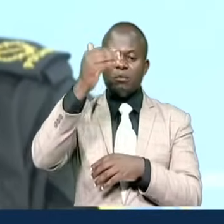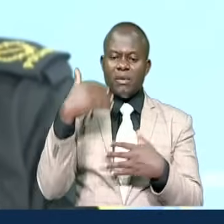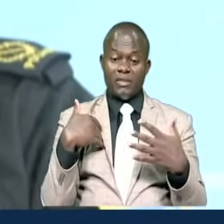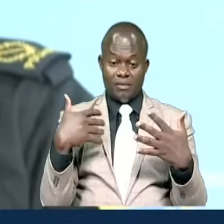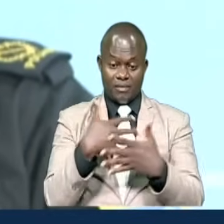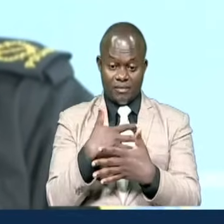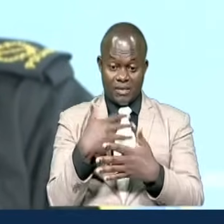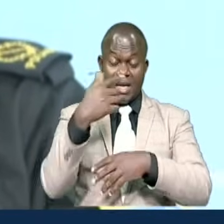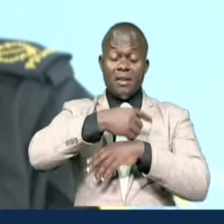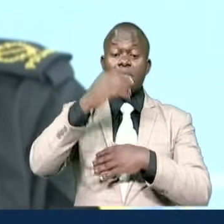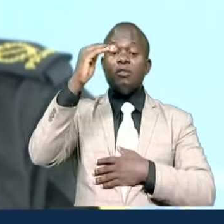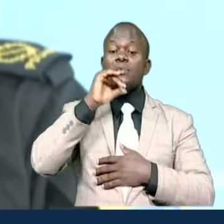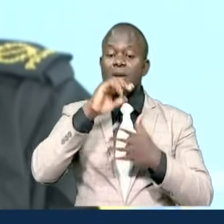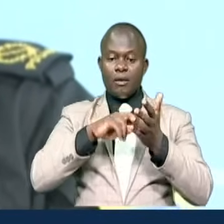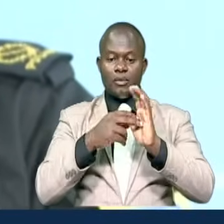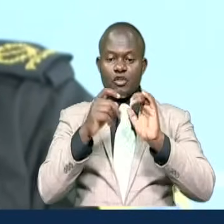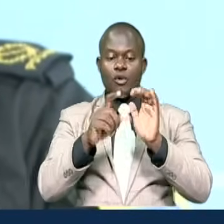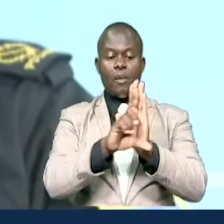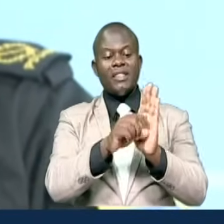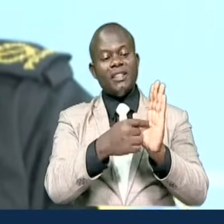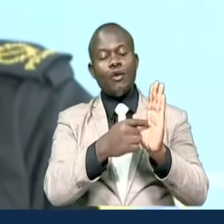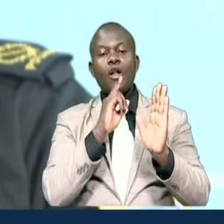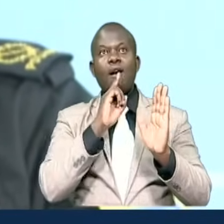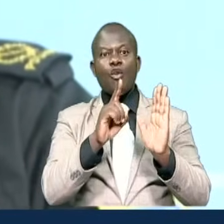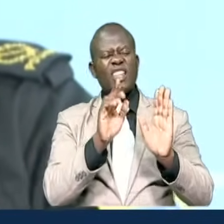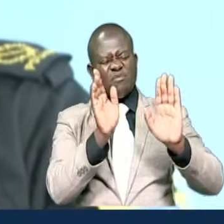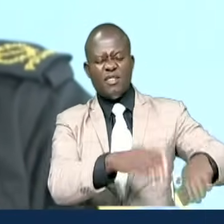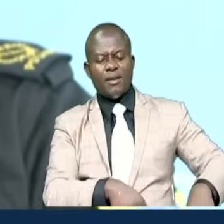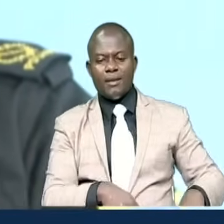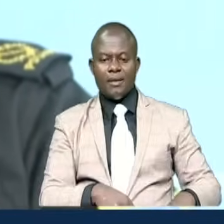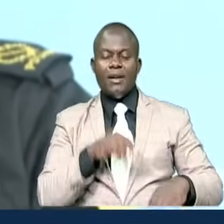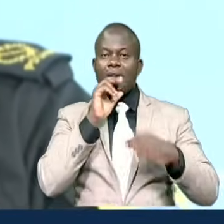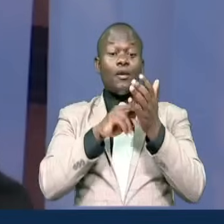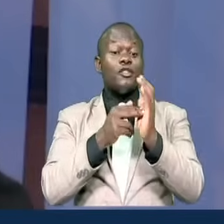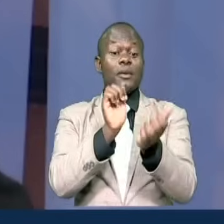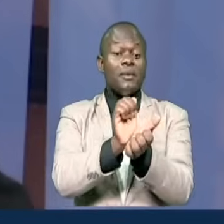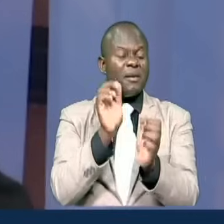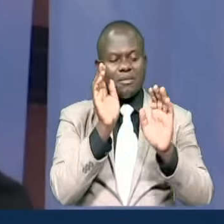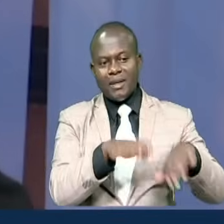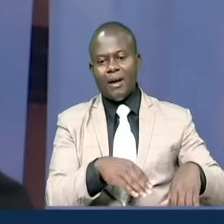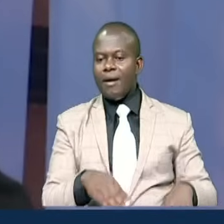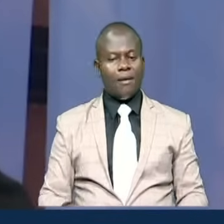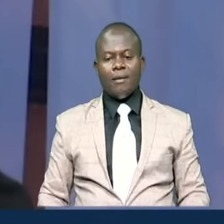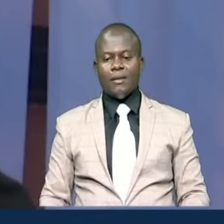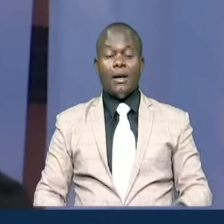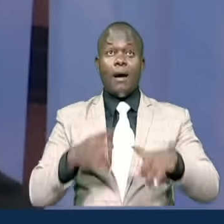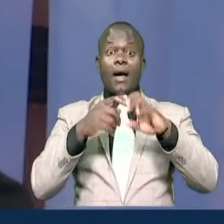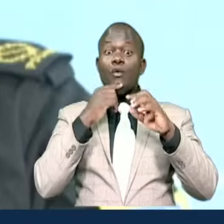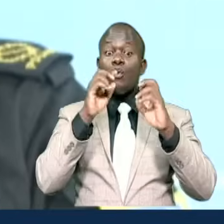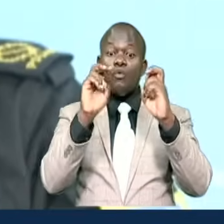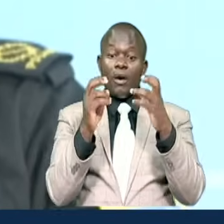ari iminsi mikuru ntibivuze ko amategeko n'amabwiriza byirengagizwa ntibivuze ko ibihano byirengagizwa oya ahubwo ni ukuvuga ko